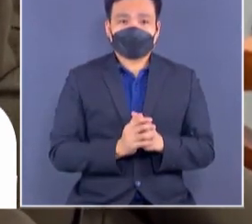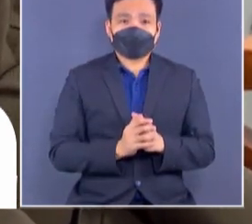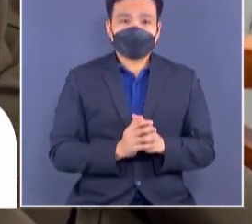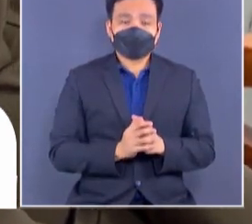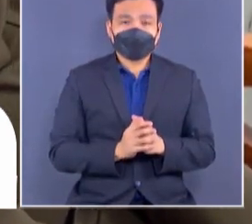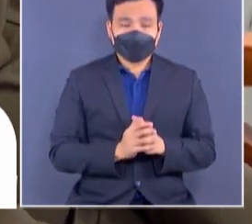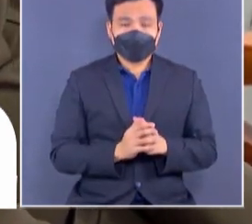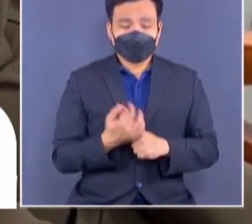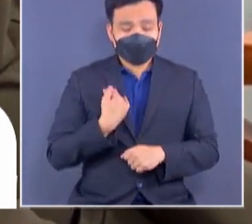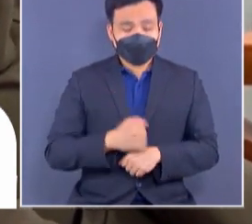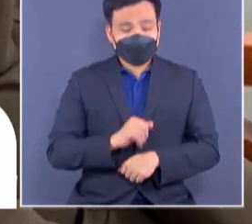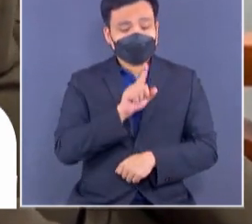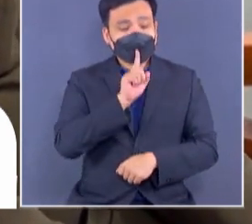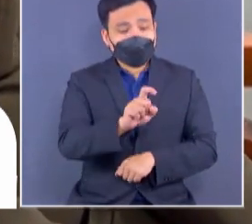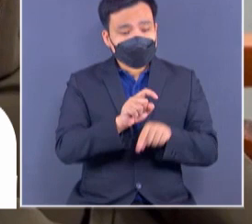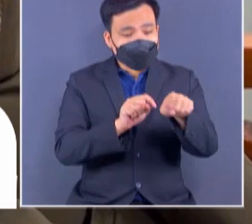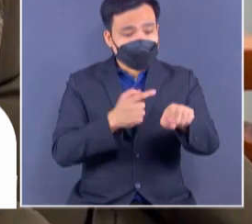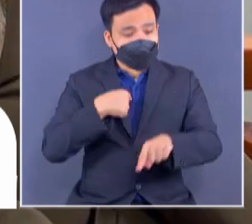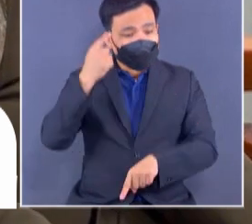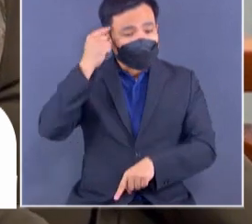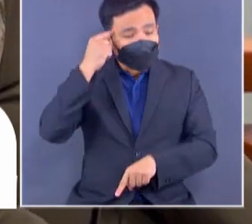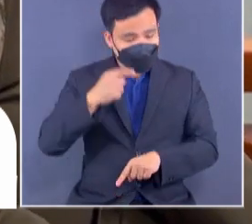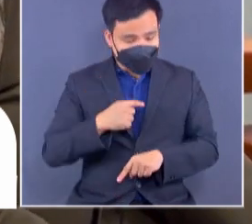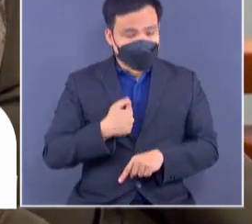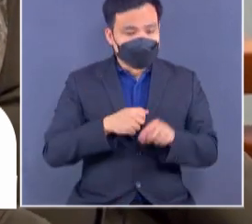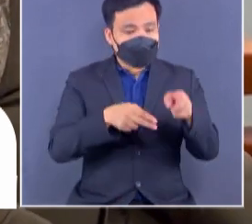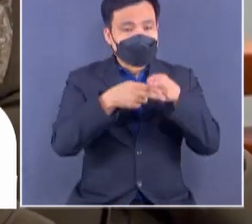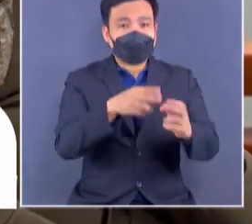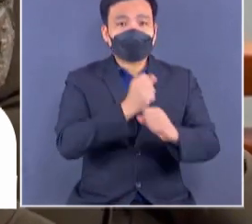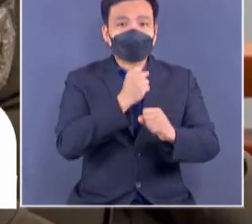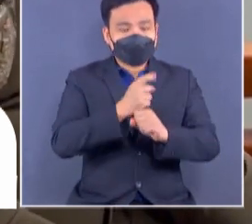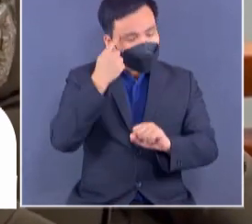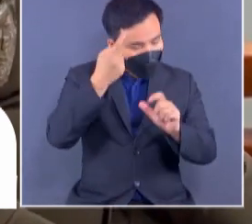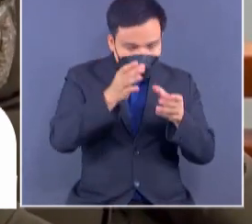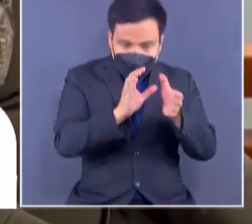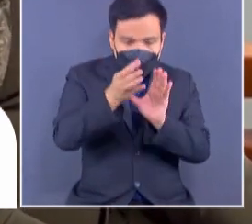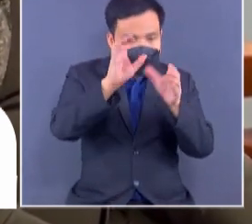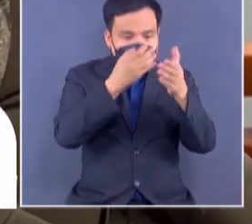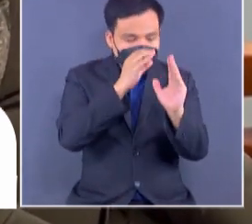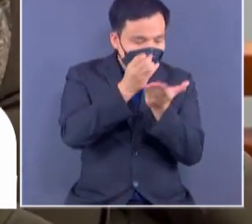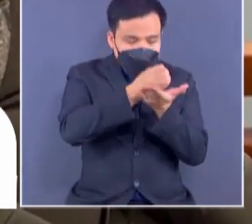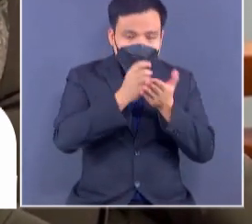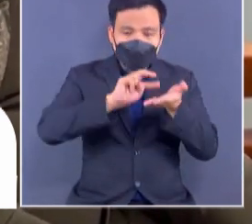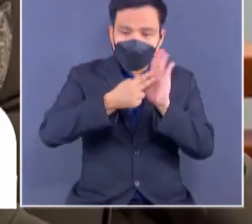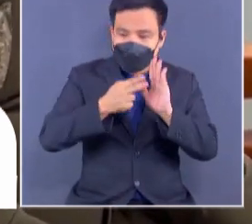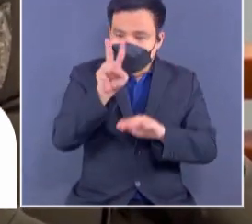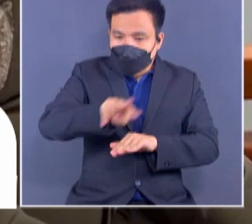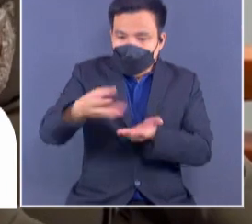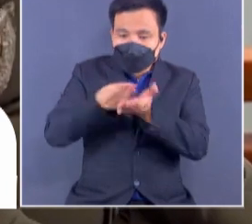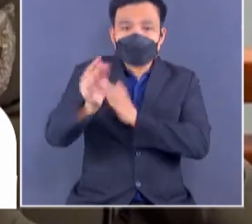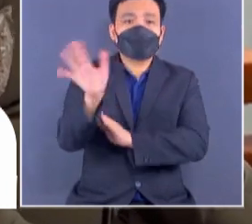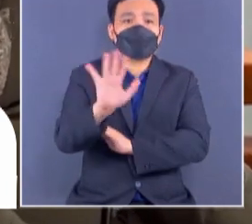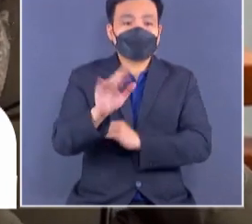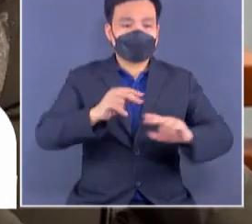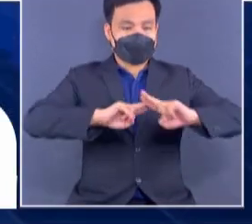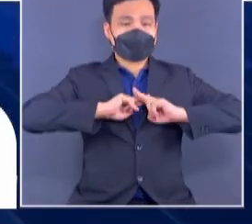าเด็กนักเรียนดัดแปลงอุปกรณ์การเสพกัญชาขึ้นมาเองครับทำขึ้นมาไม่ได้ไปหาซื้อมาทำขึ้นมาเองเพราะว่า